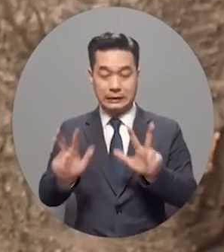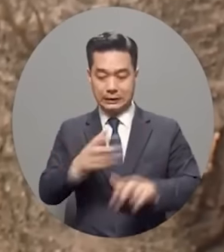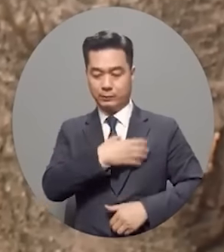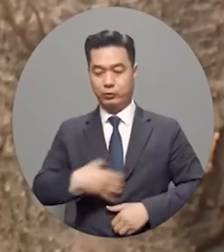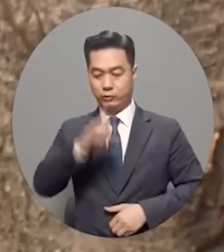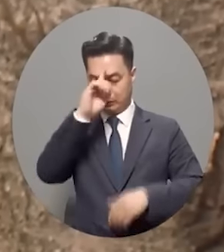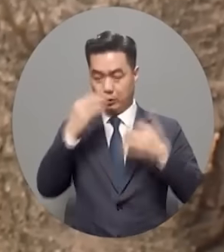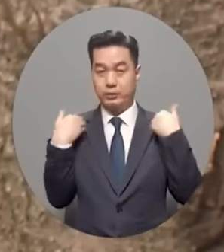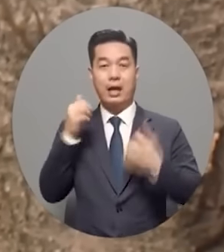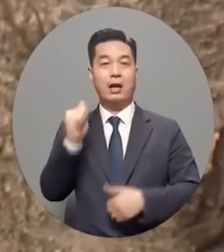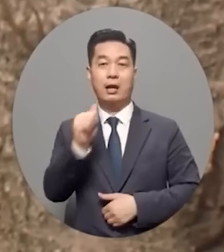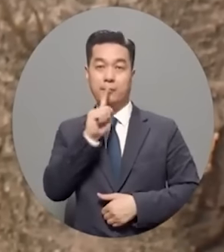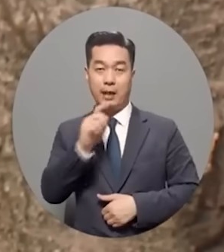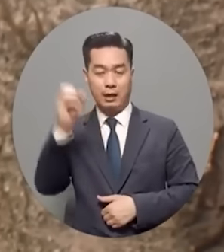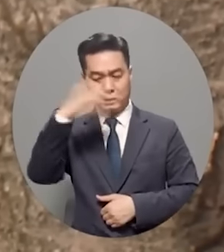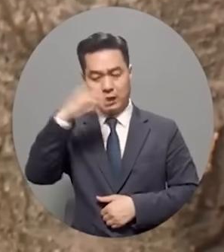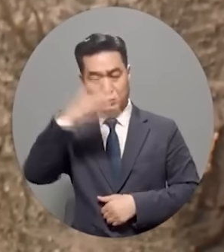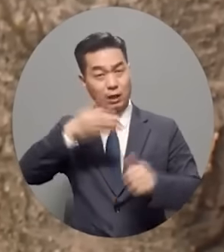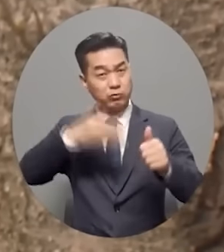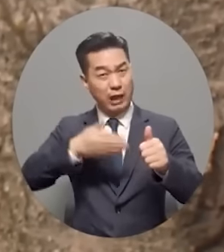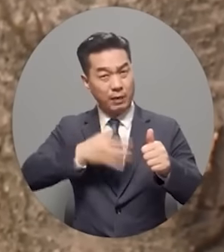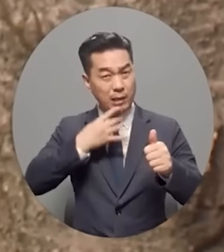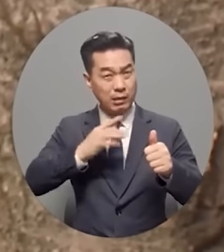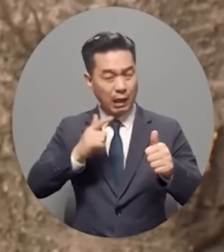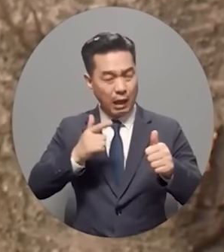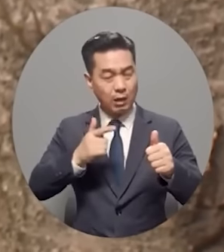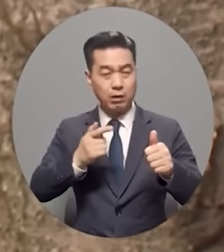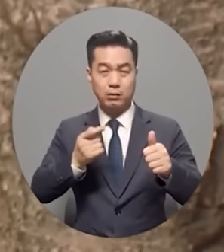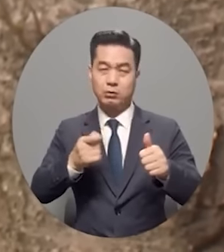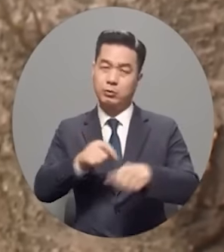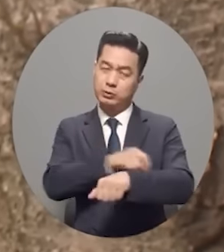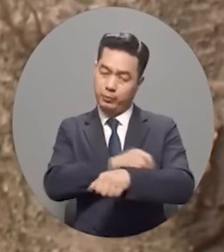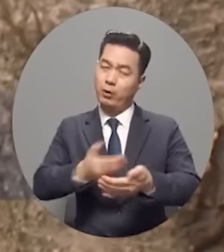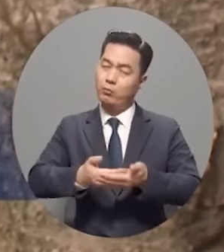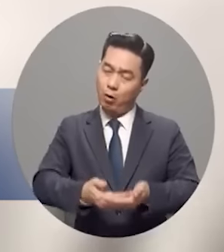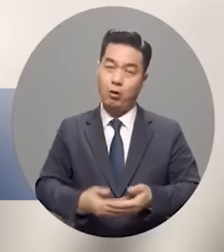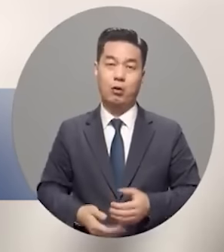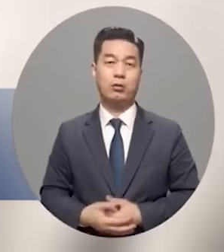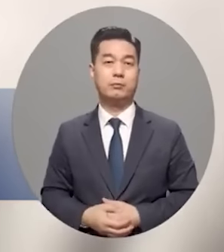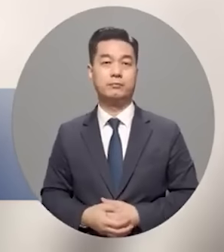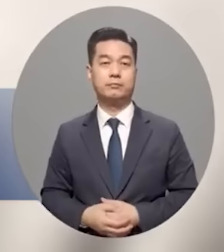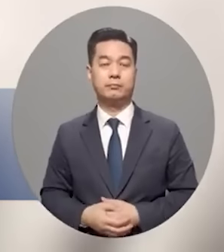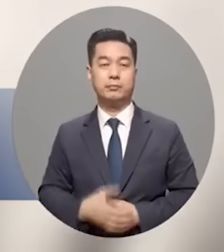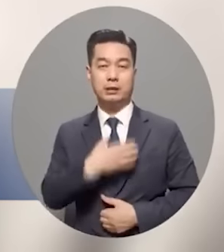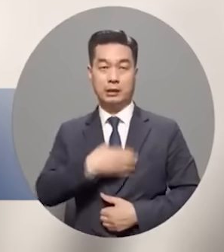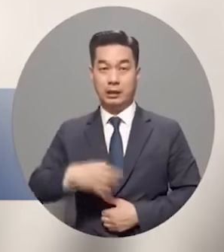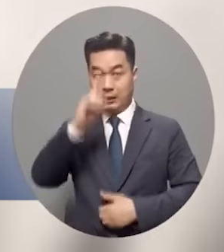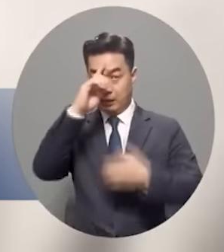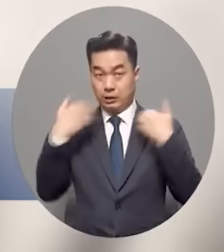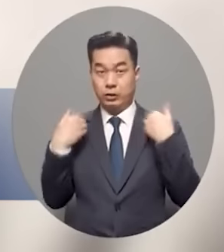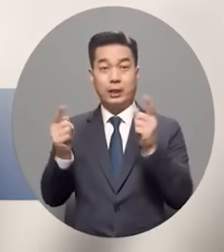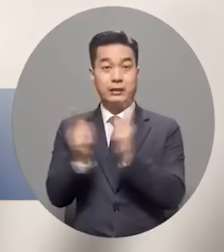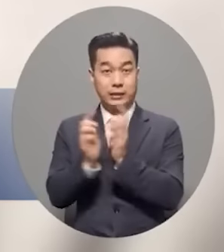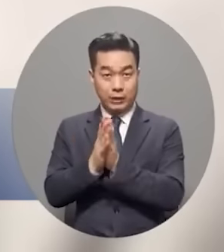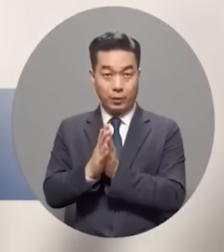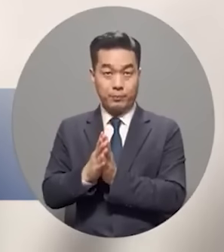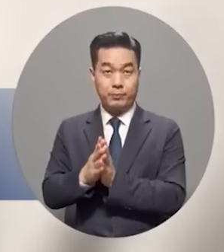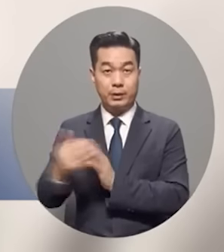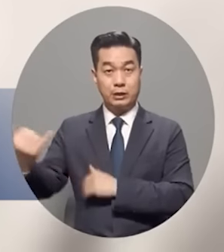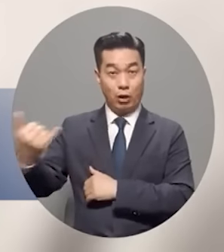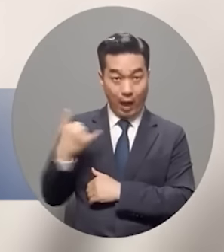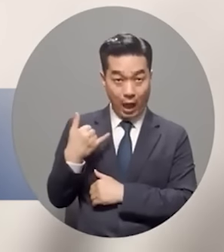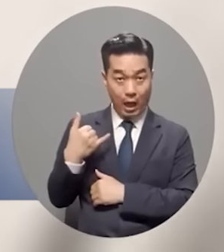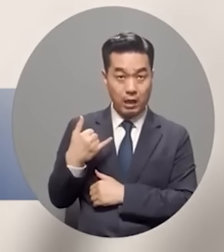말은 단순한 부탁으로 받아들여지지 않았습니다. 구청장님이 직접적으로 이렇게 전화한 예가